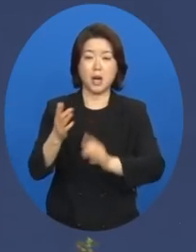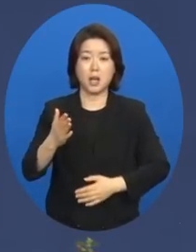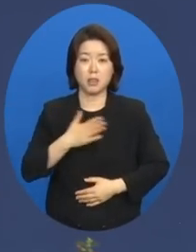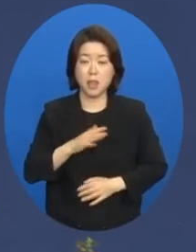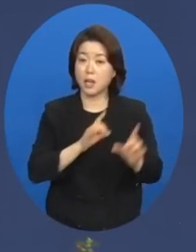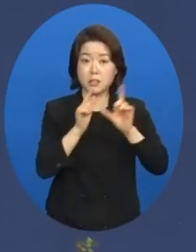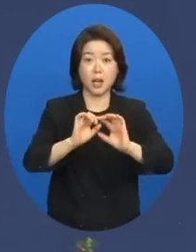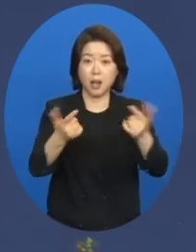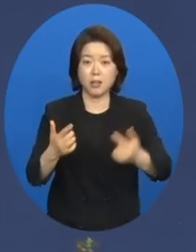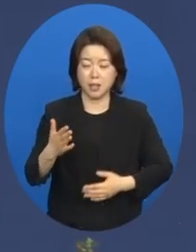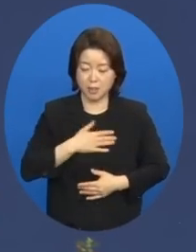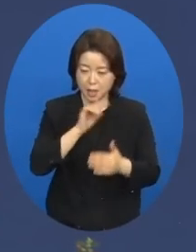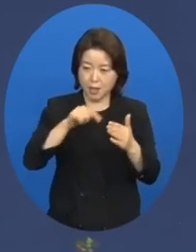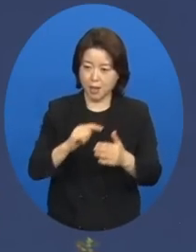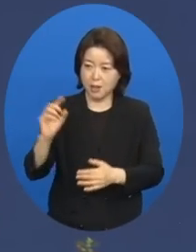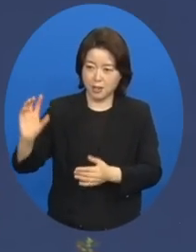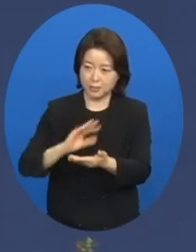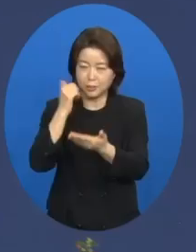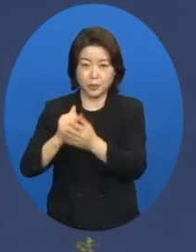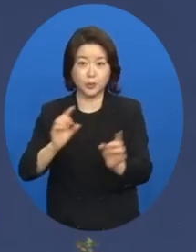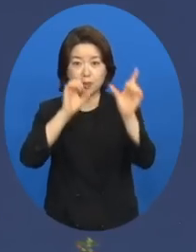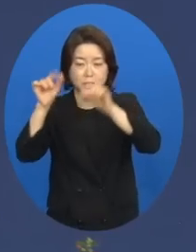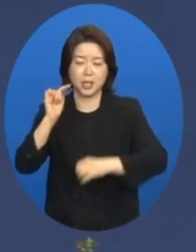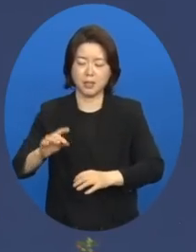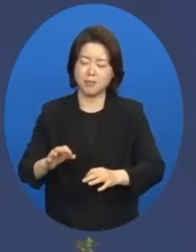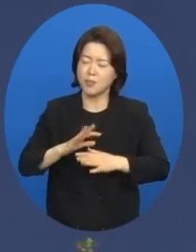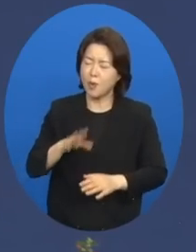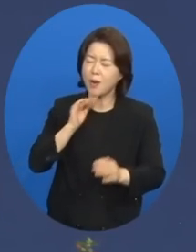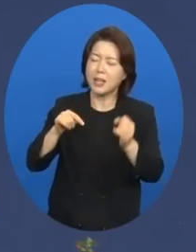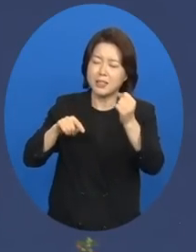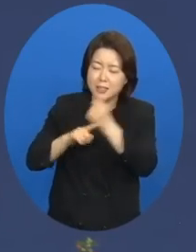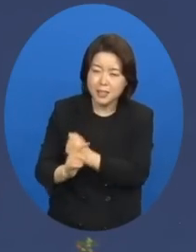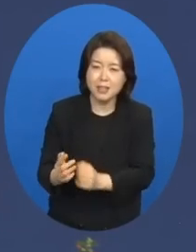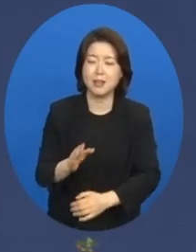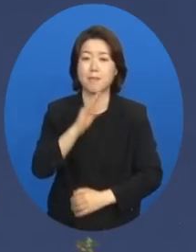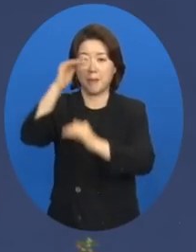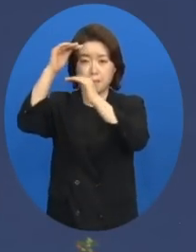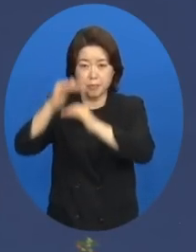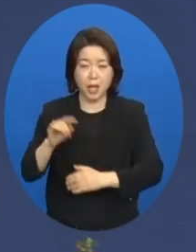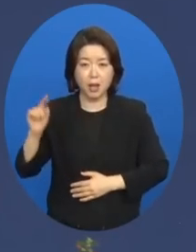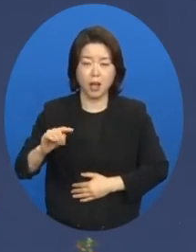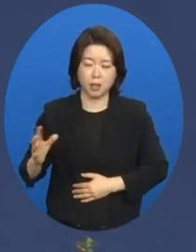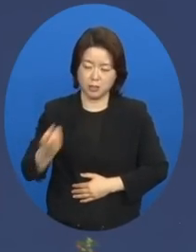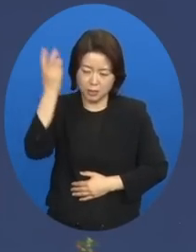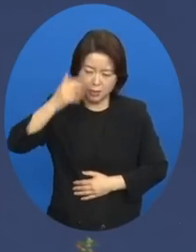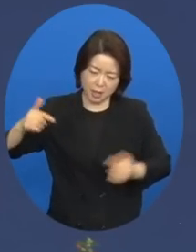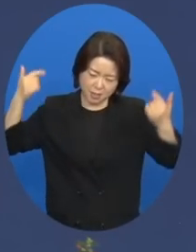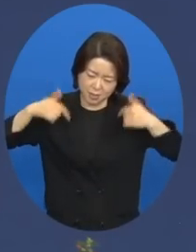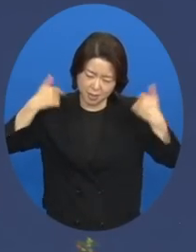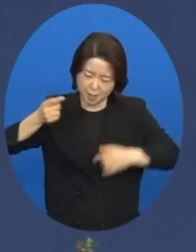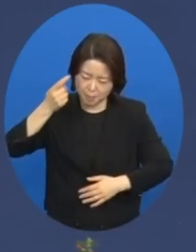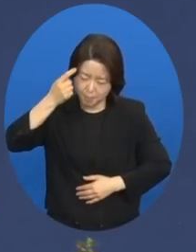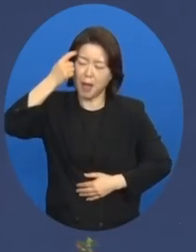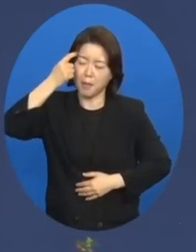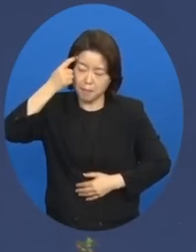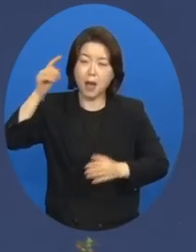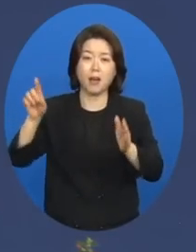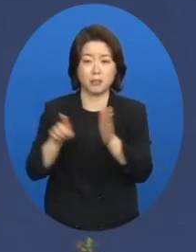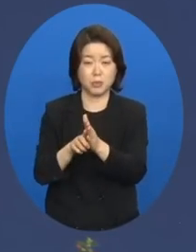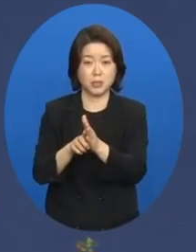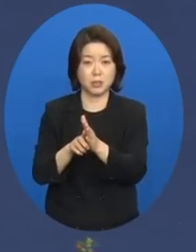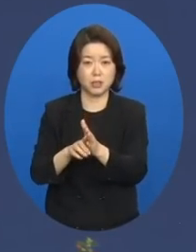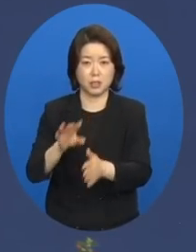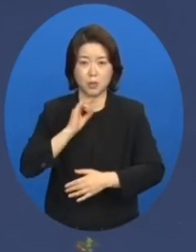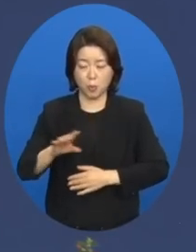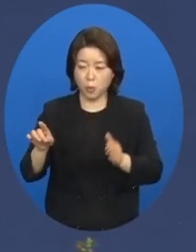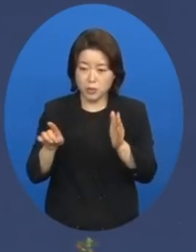게 아니라 내 안에 그리스도가 사시는 이 놀라운 진리의 사실을 성령이 날마다 깨우쳐 믿게 하셔서 오직